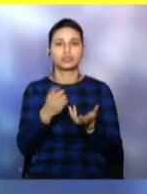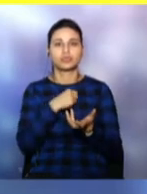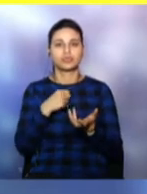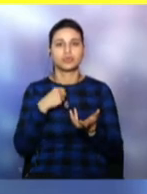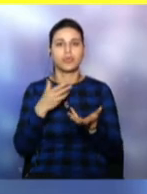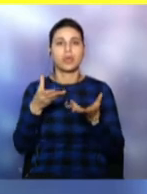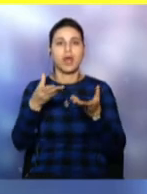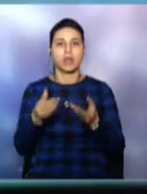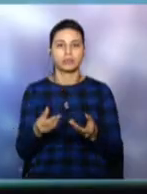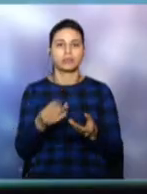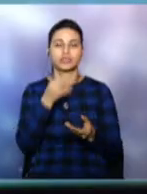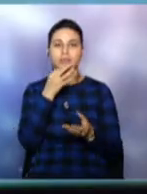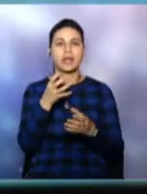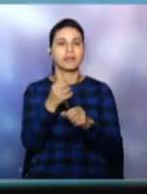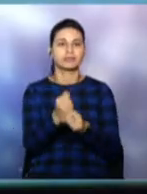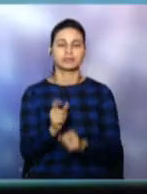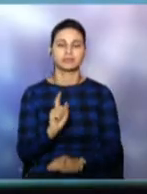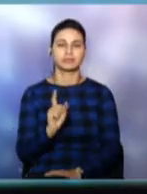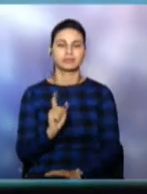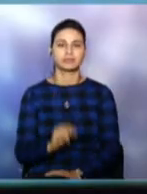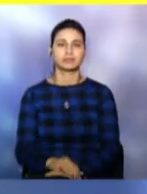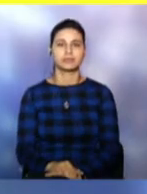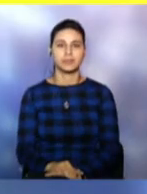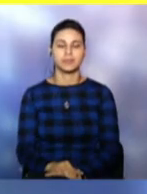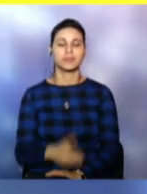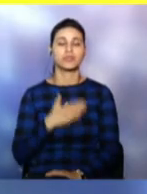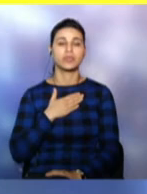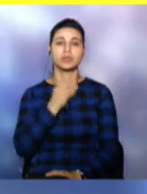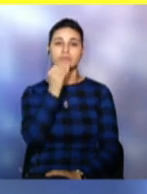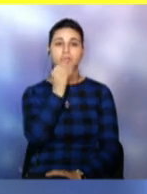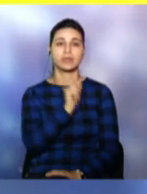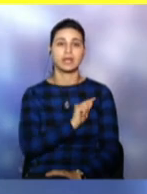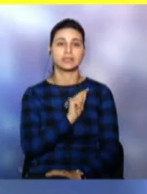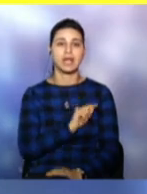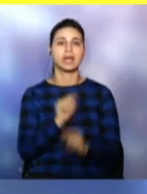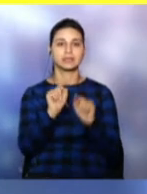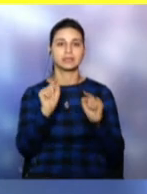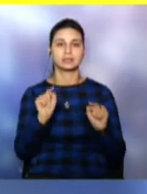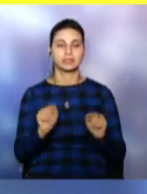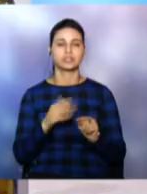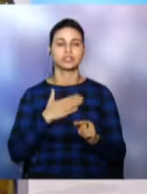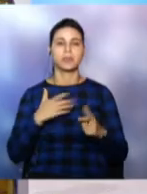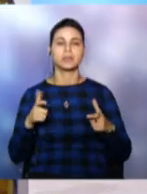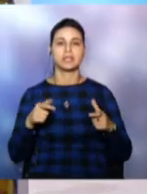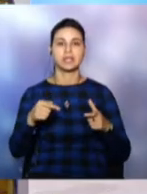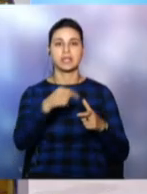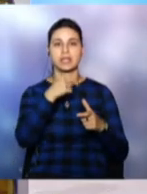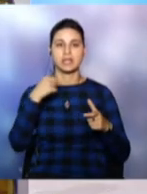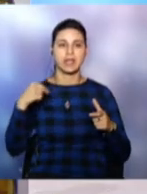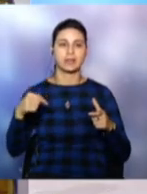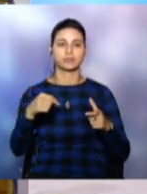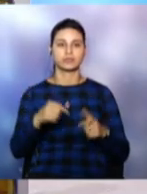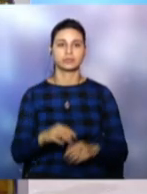ეს პროდუქტი და შემდეგ მას გაწურვა აღარ დაჭირდება. რაც შეეხება ჩვენი პროდუქტების დახასიათებას პრინციპით ჩემი თებში, მე გეტყვით,